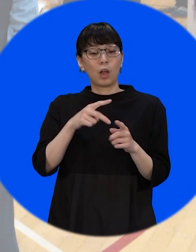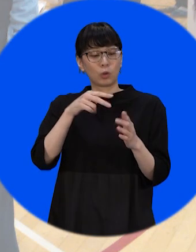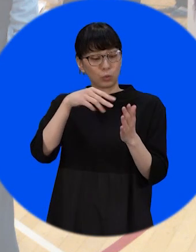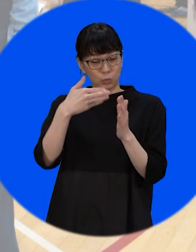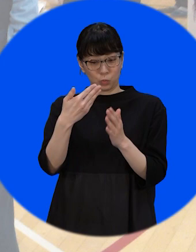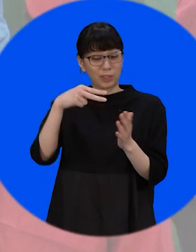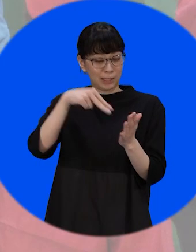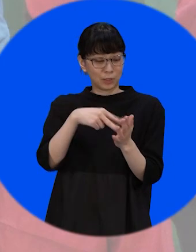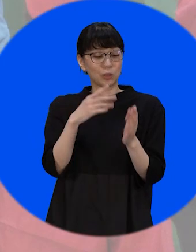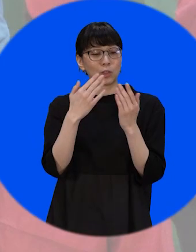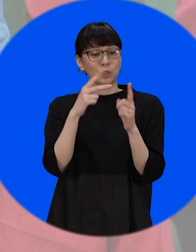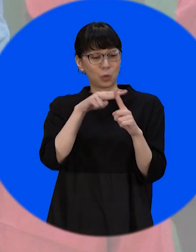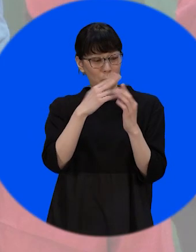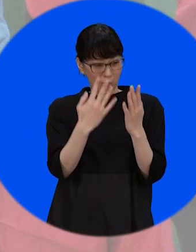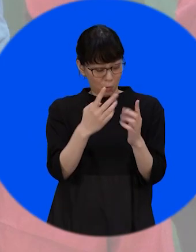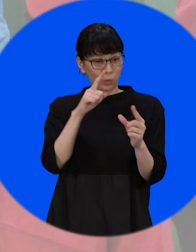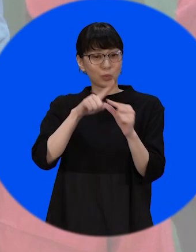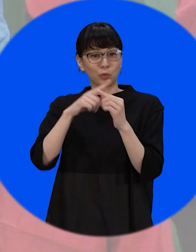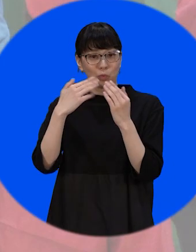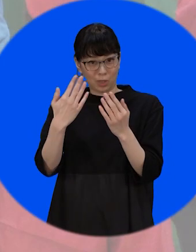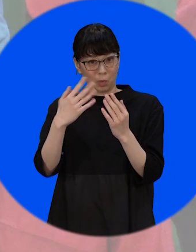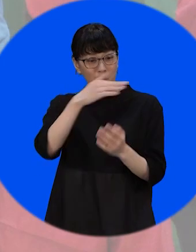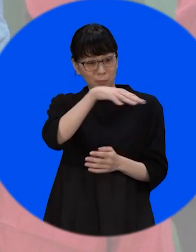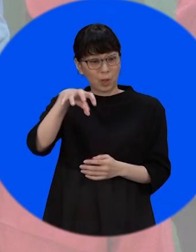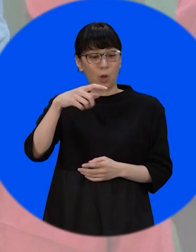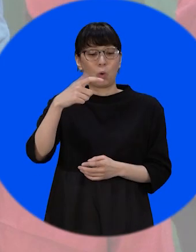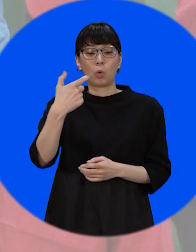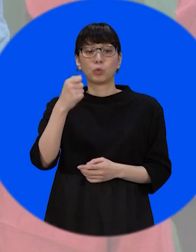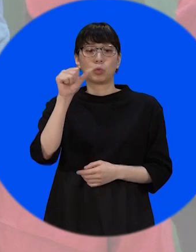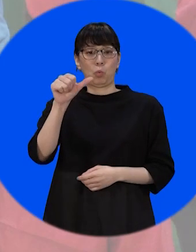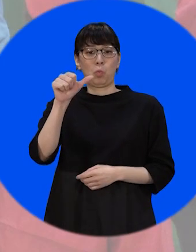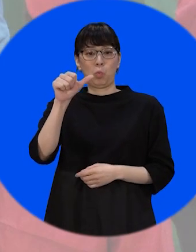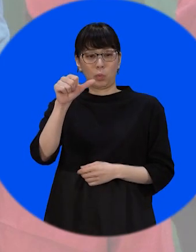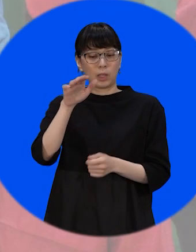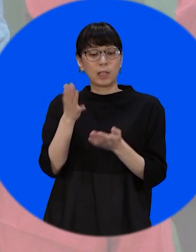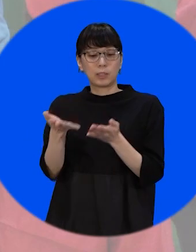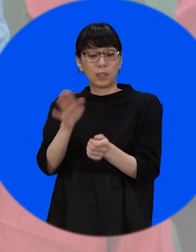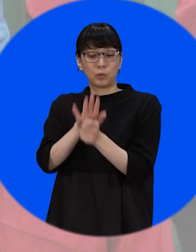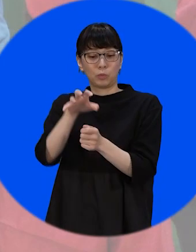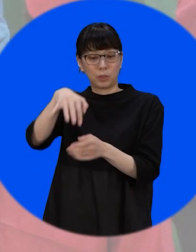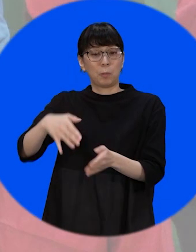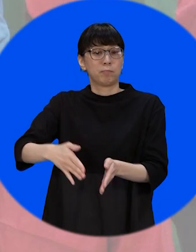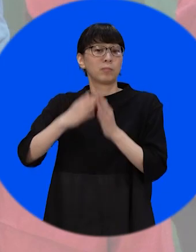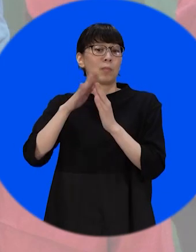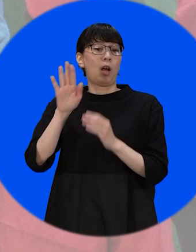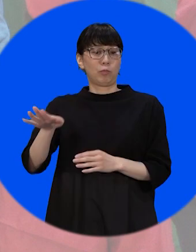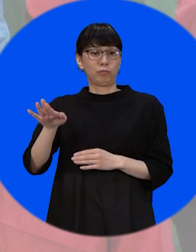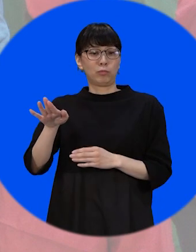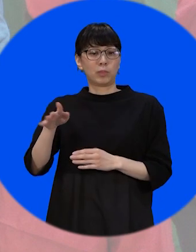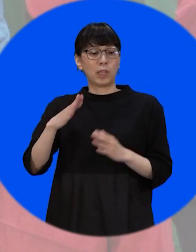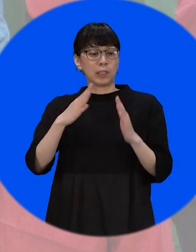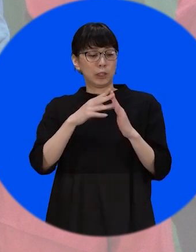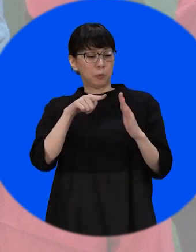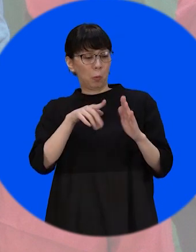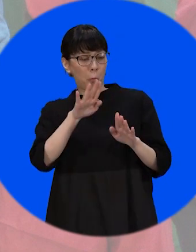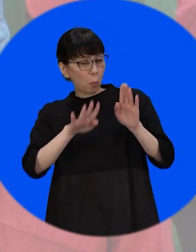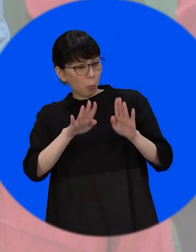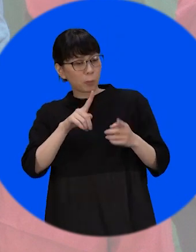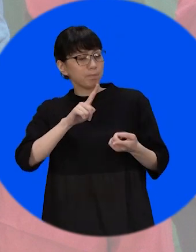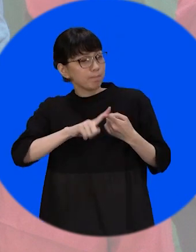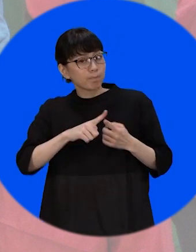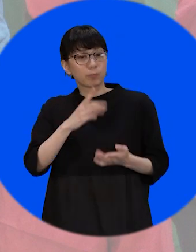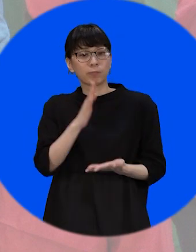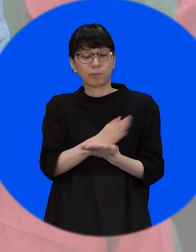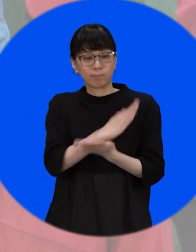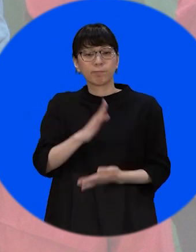区立小中学校など65箇所に震災救援所を開設します。ご自宅の状況に応じて避難